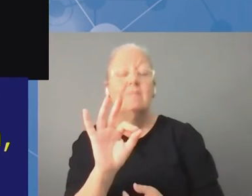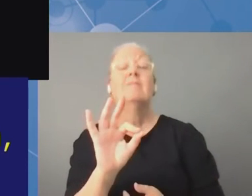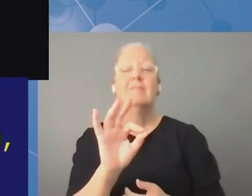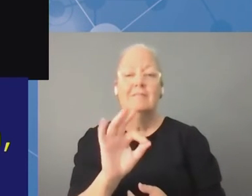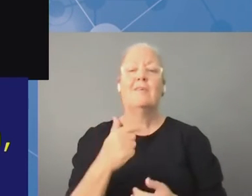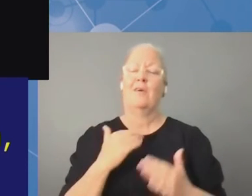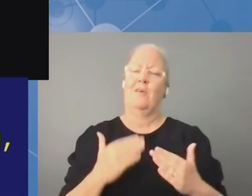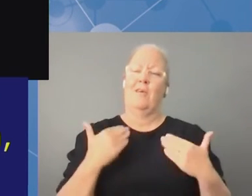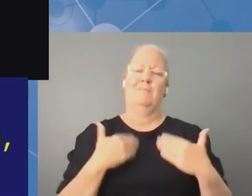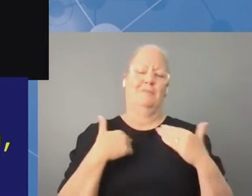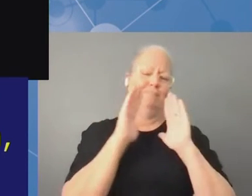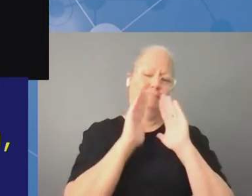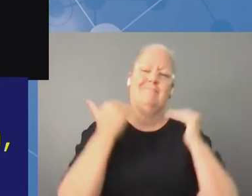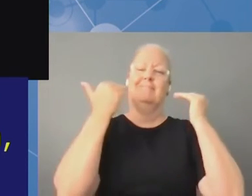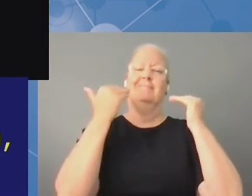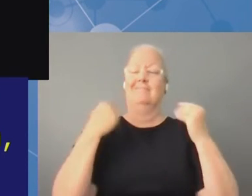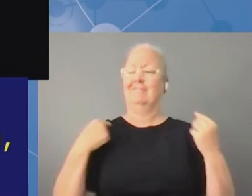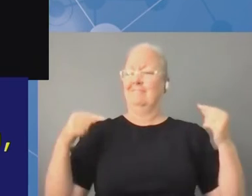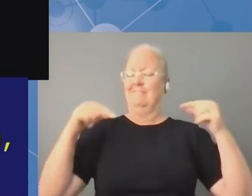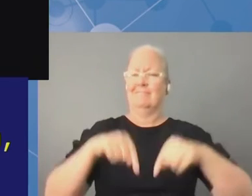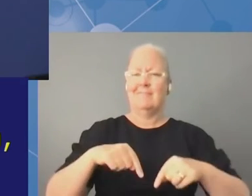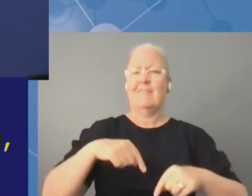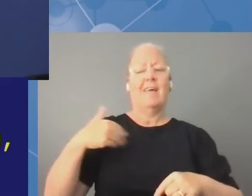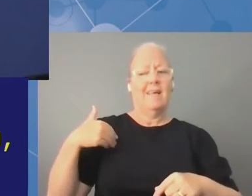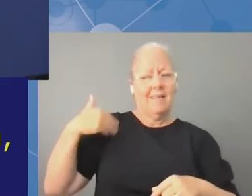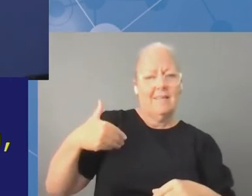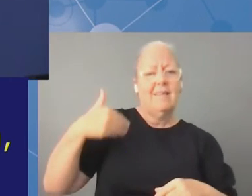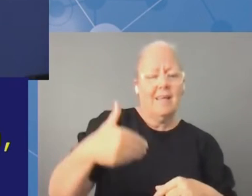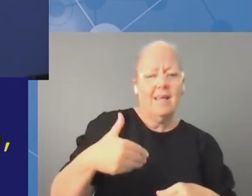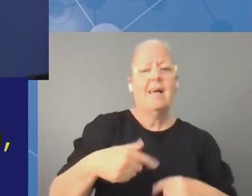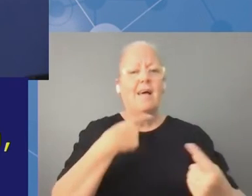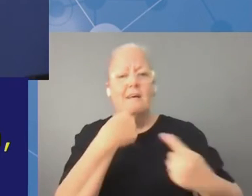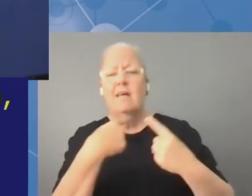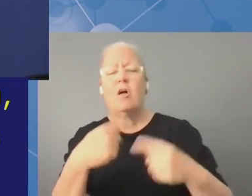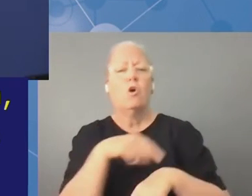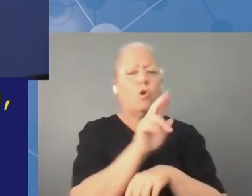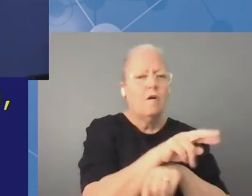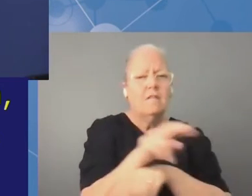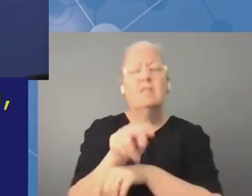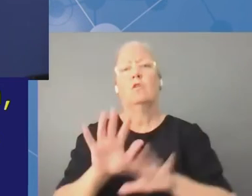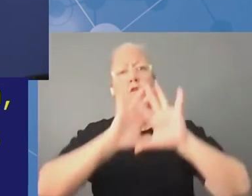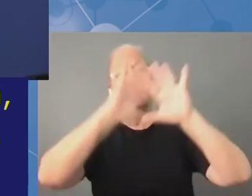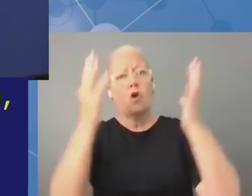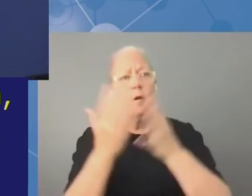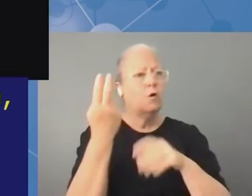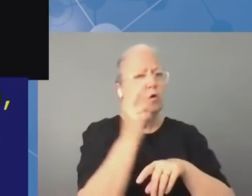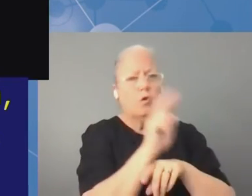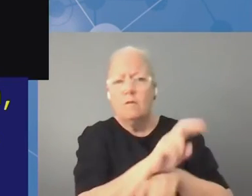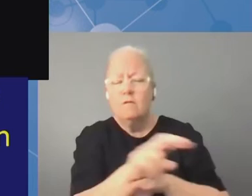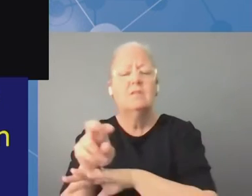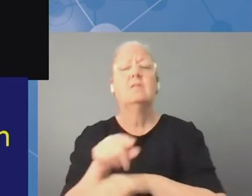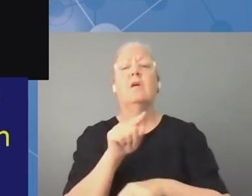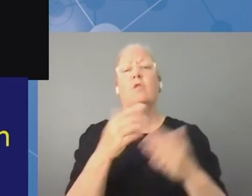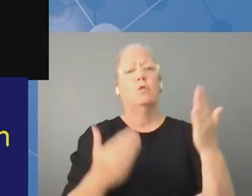благодарю за возможность провести эту неделю в Катовице. Во время этого форума